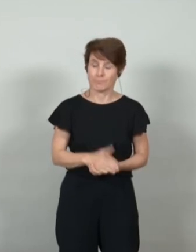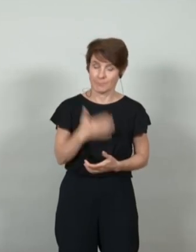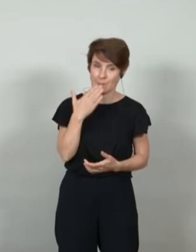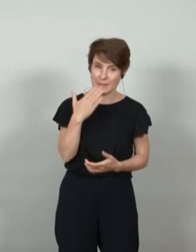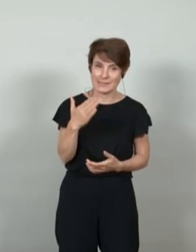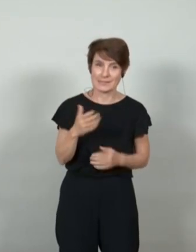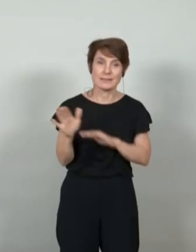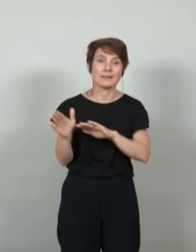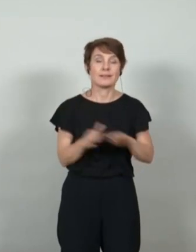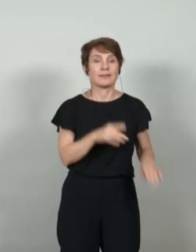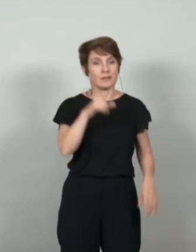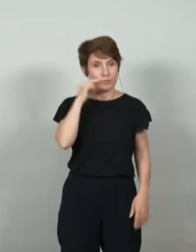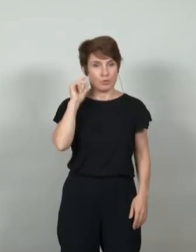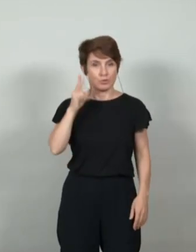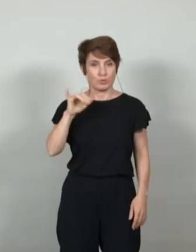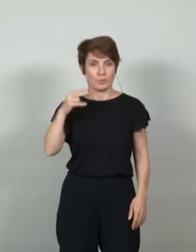Pinel